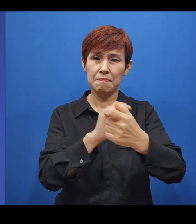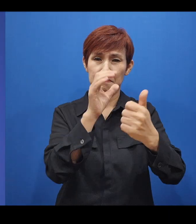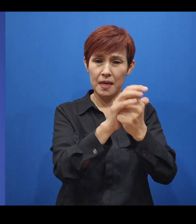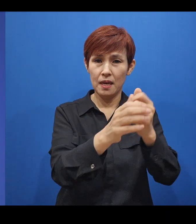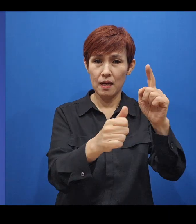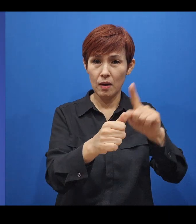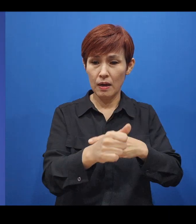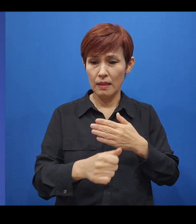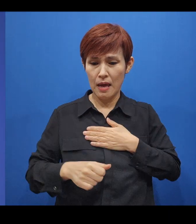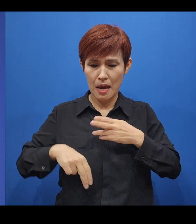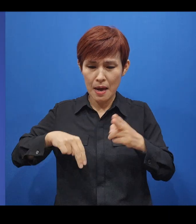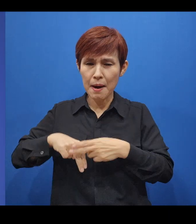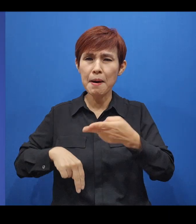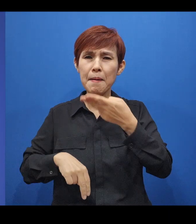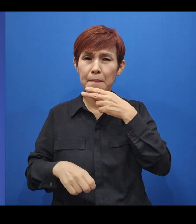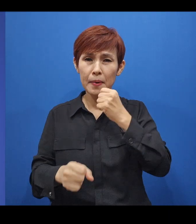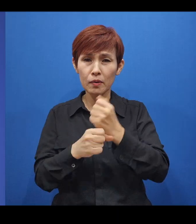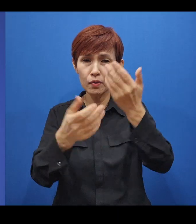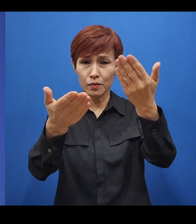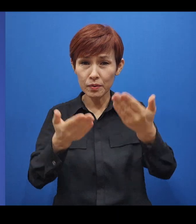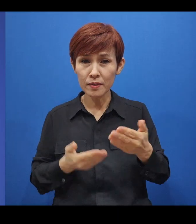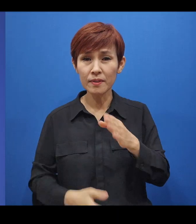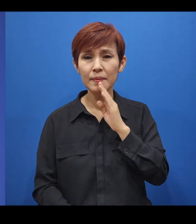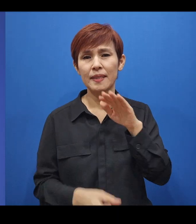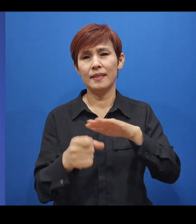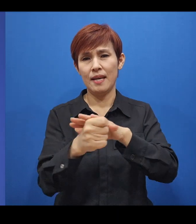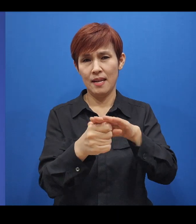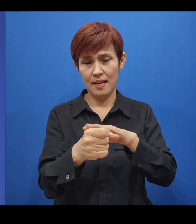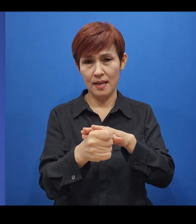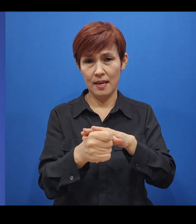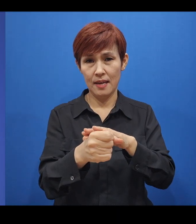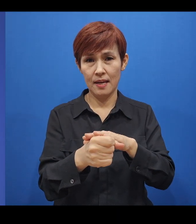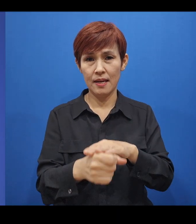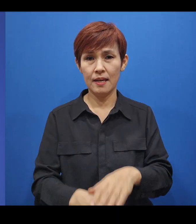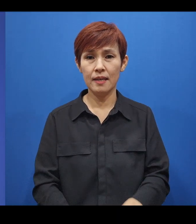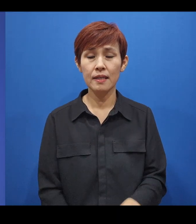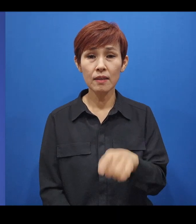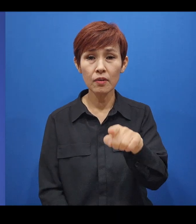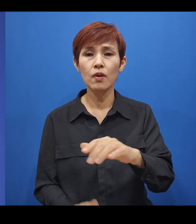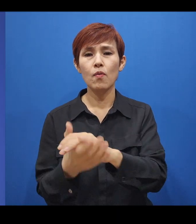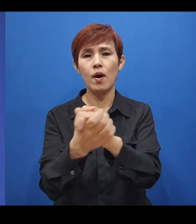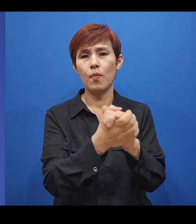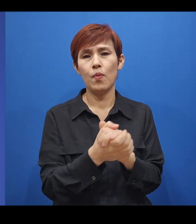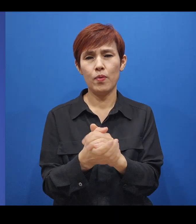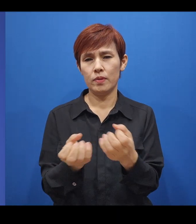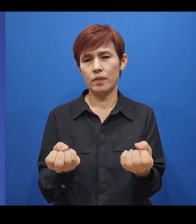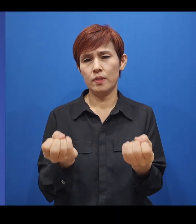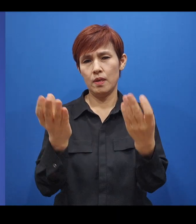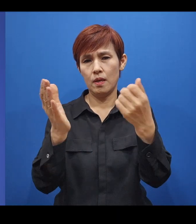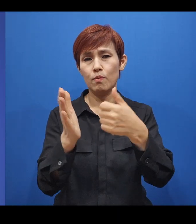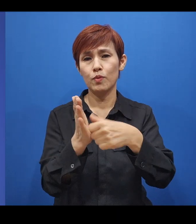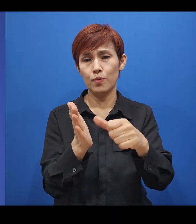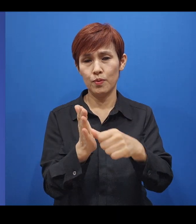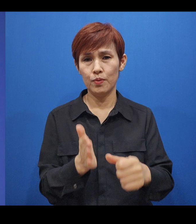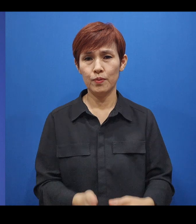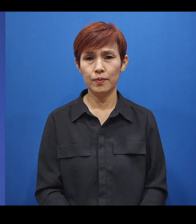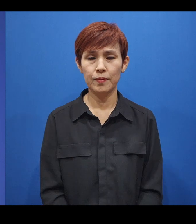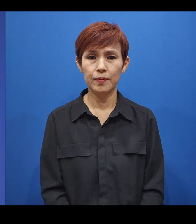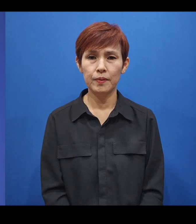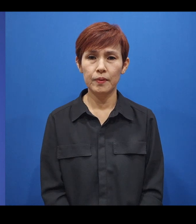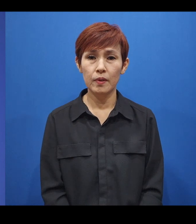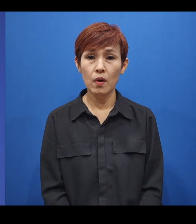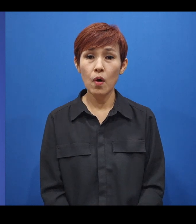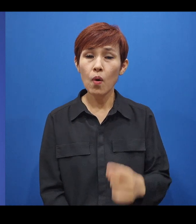해주시는 그 사랑, 그것을 요한은 화목제물이라 했습니다.